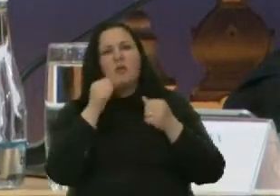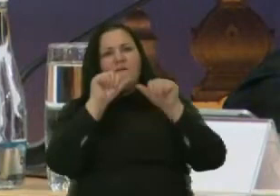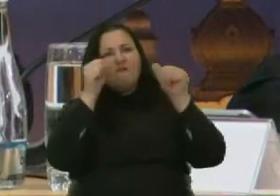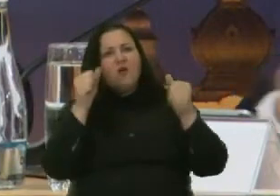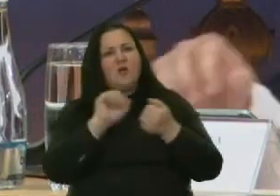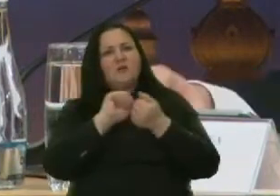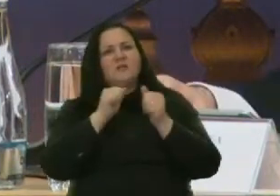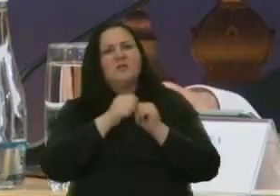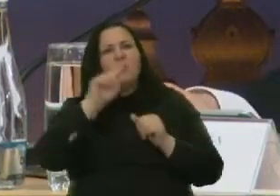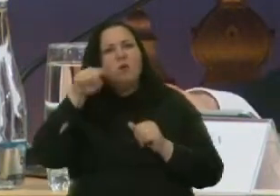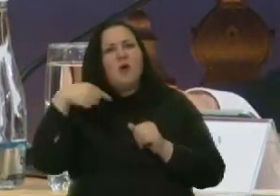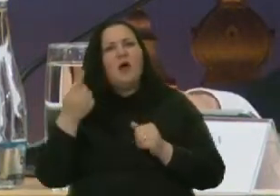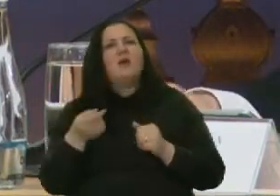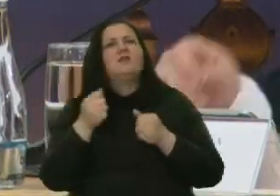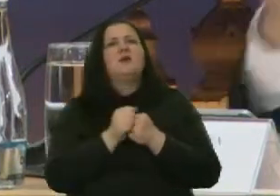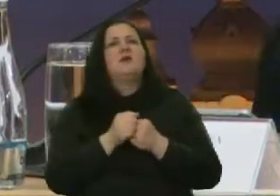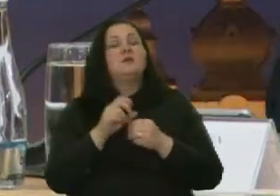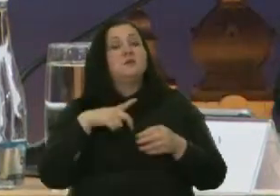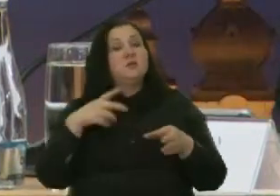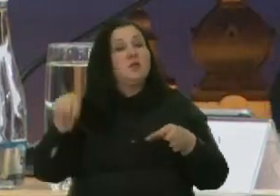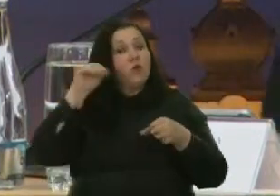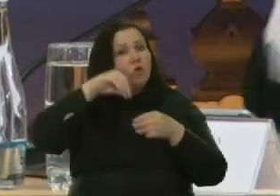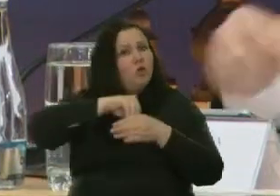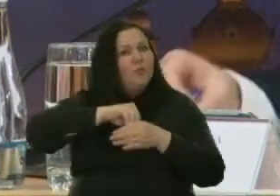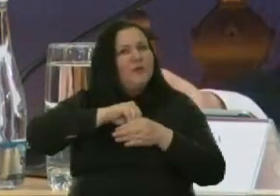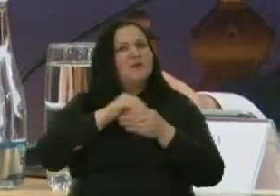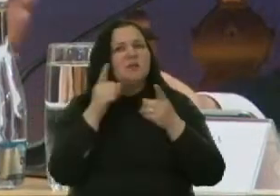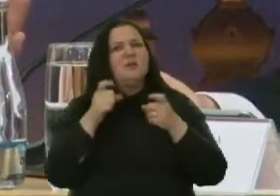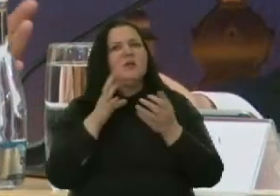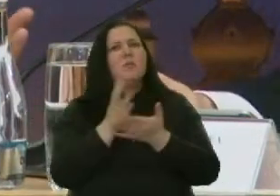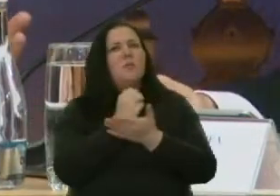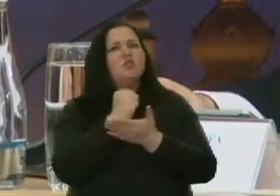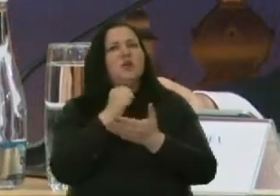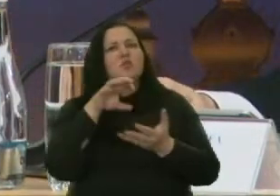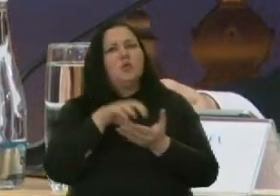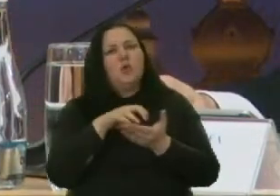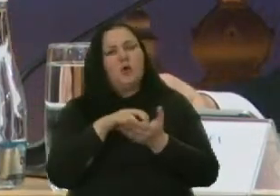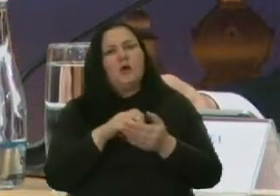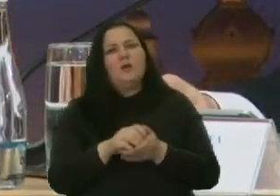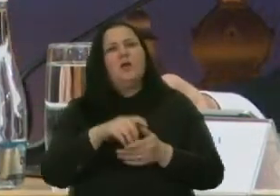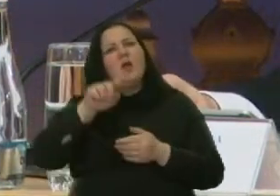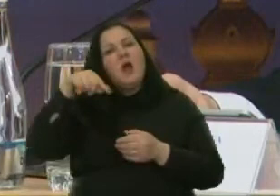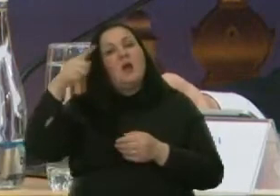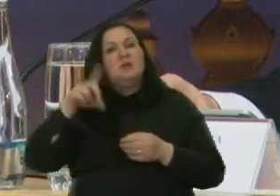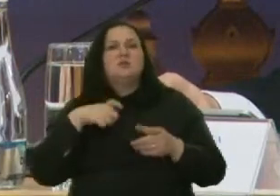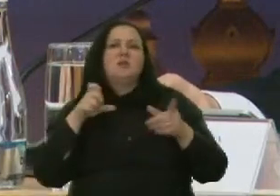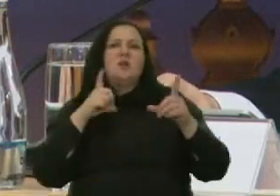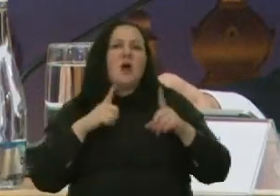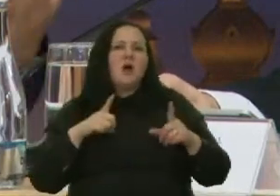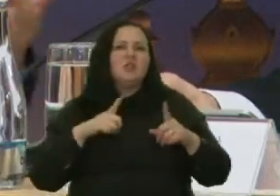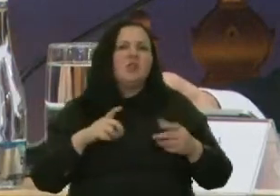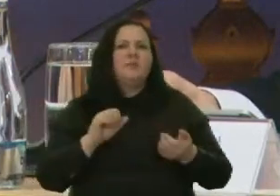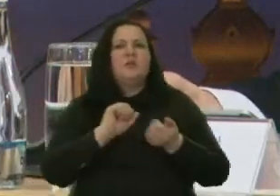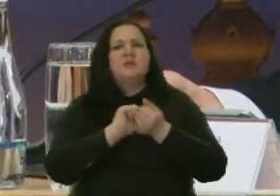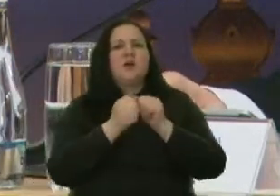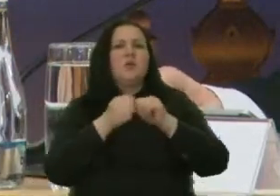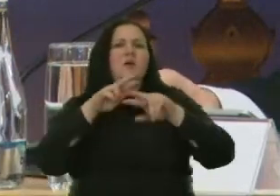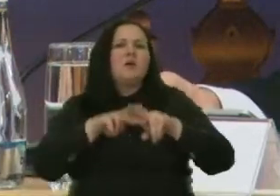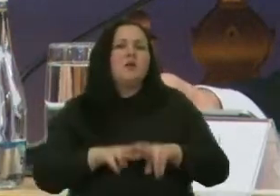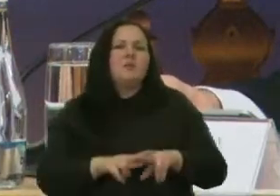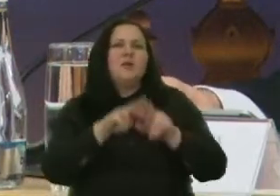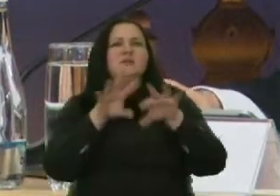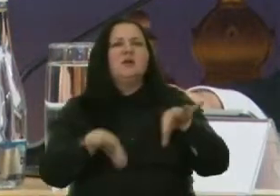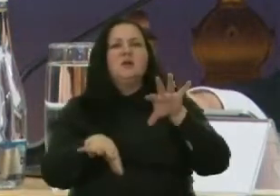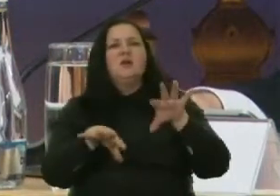alta sunt cuprinse în bugetul local 71 din 156 sunt cuprinse altele sunt în așteptare altele repet rămâne să găsim